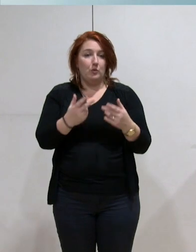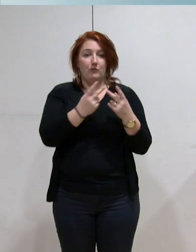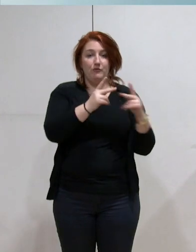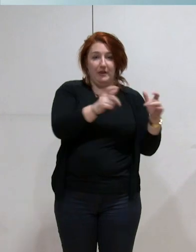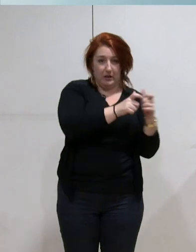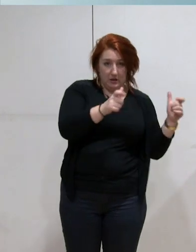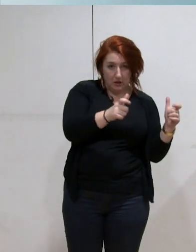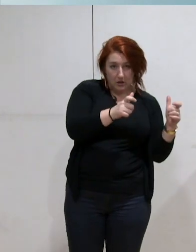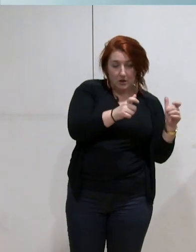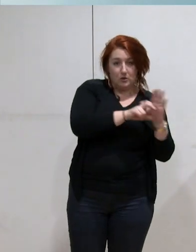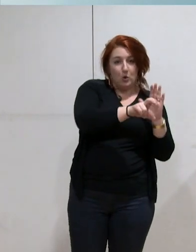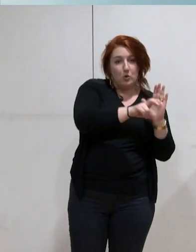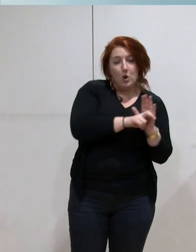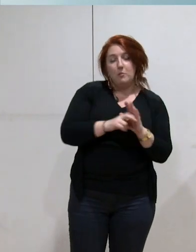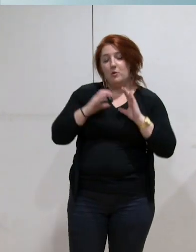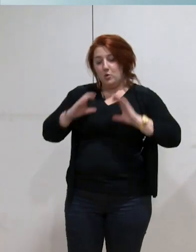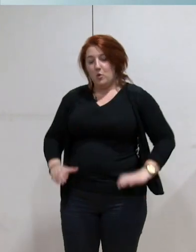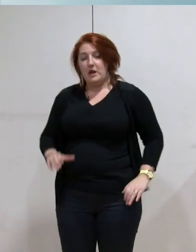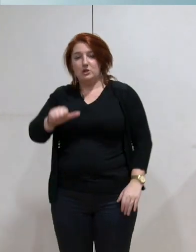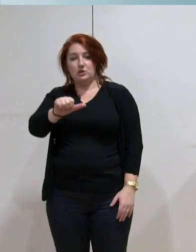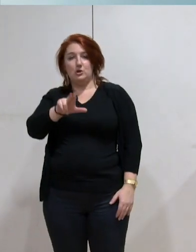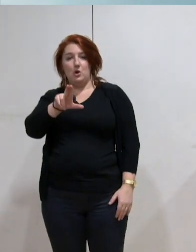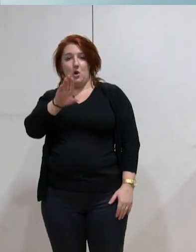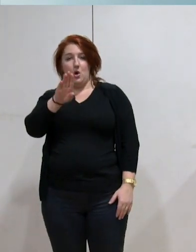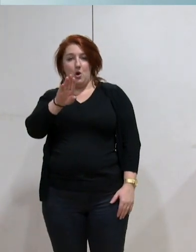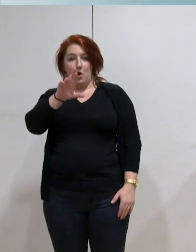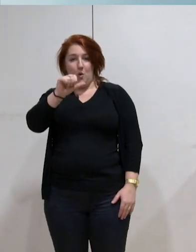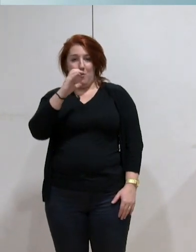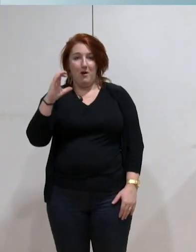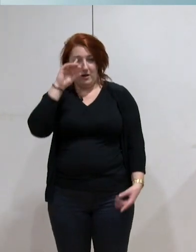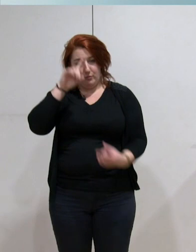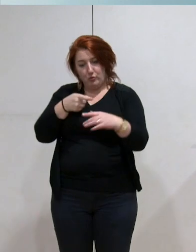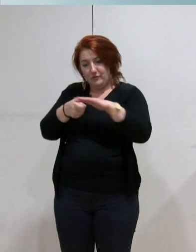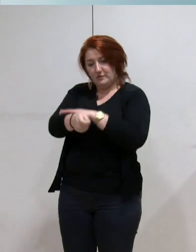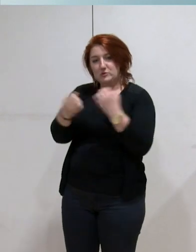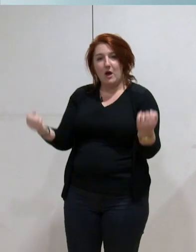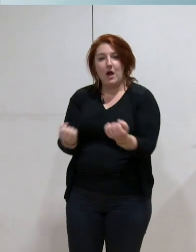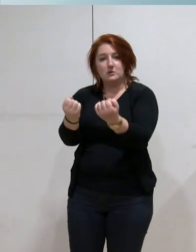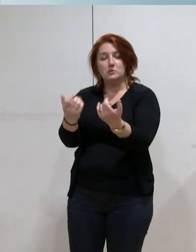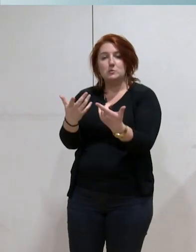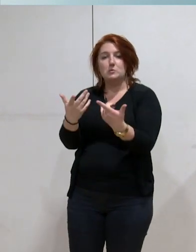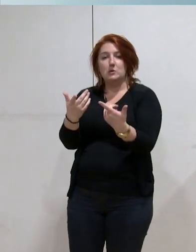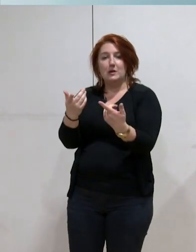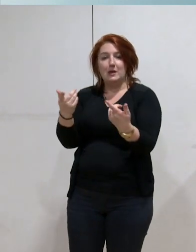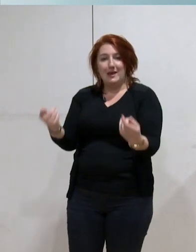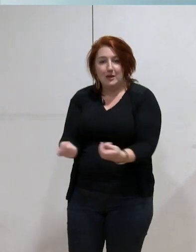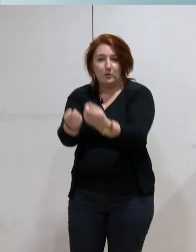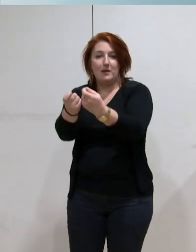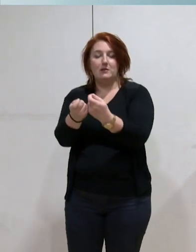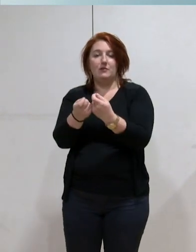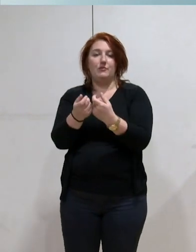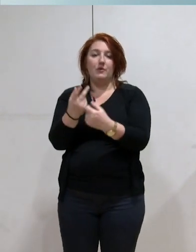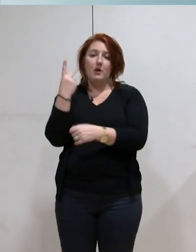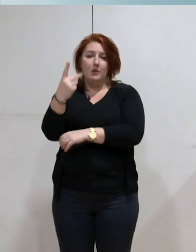ville et le collège luci aurac pour le financement euh des actions éducative donc au bénéfice des élèves du Réseau éducation